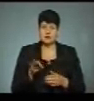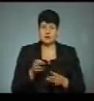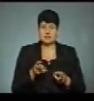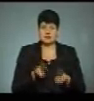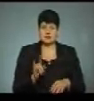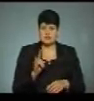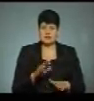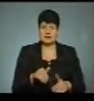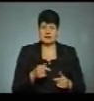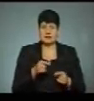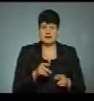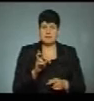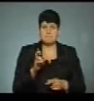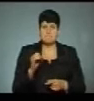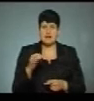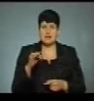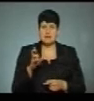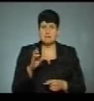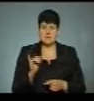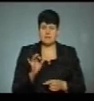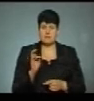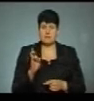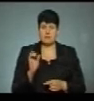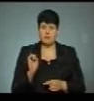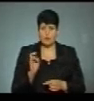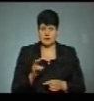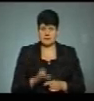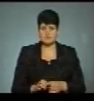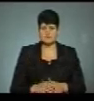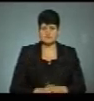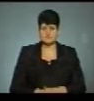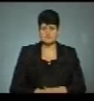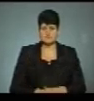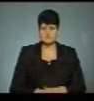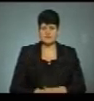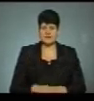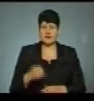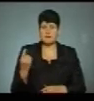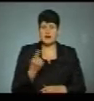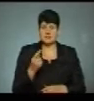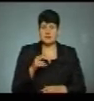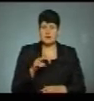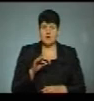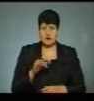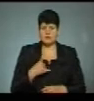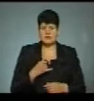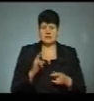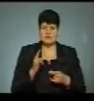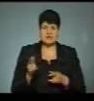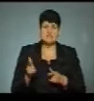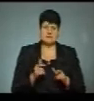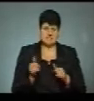і видали для неї бейбі-бокс. Там речі для догляду новонародженої. На перших порах у нас дитинка ніби забезпечена,